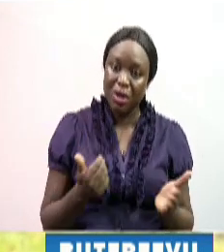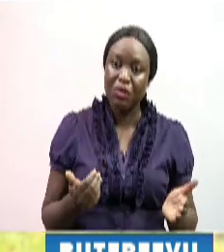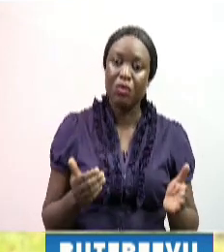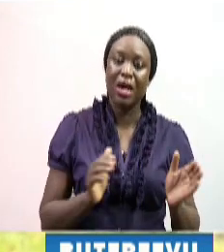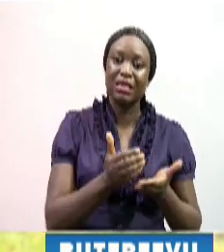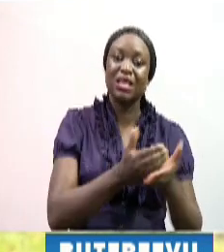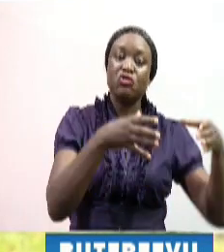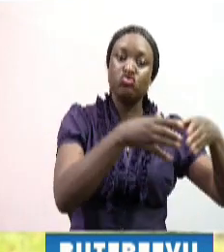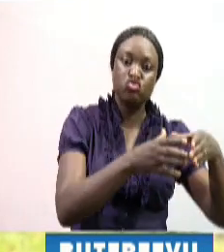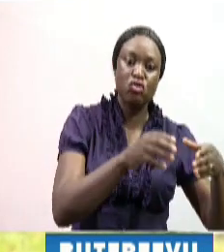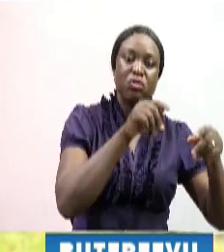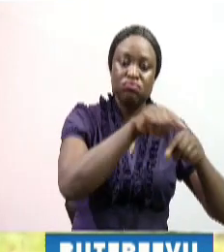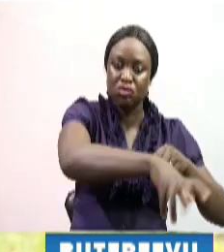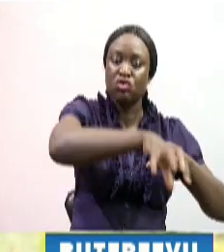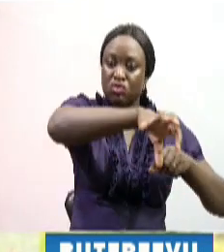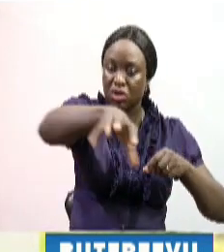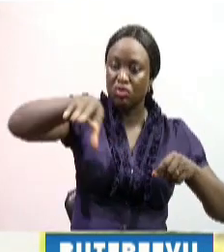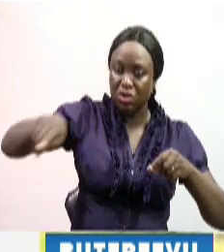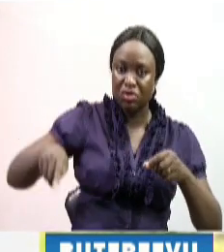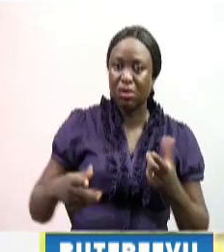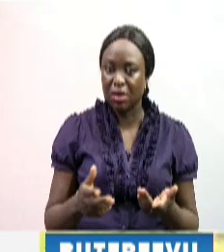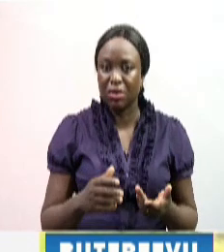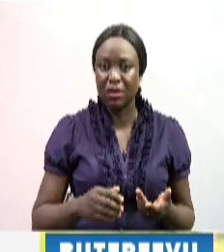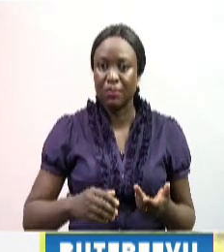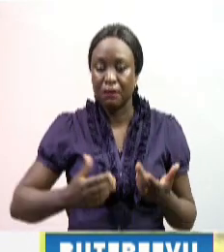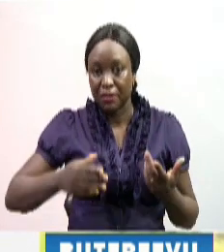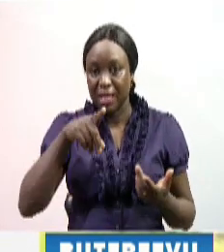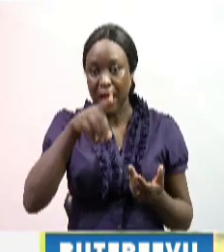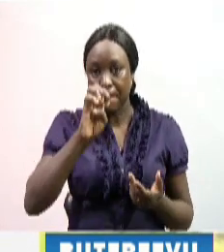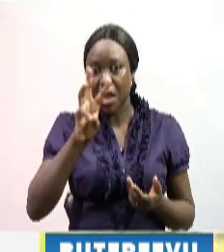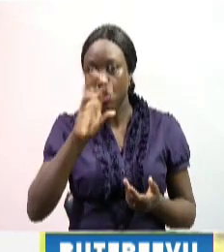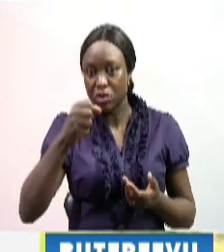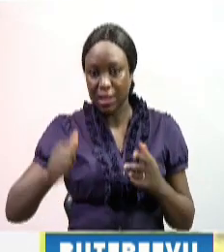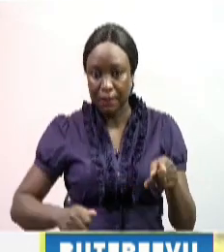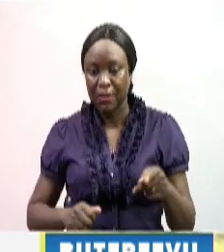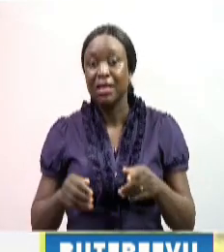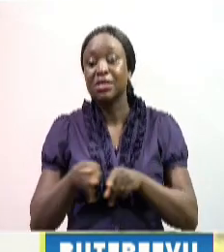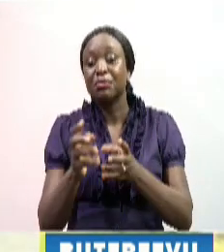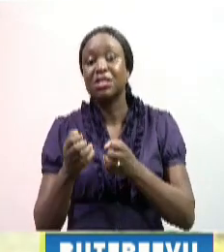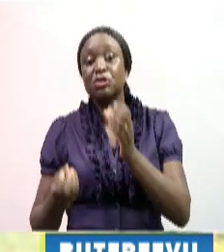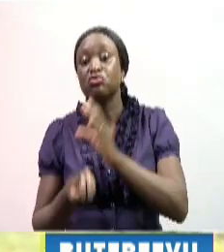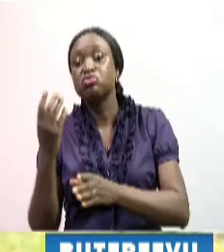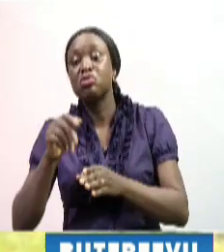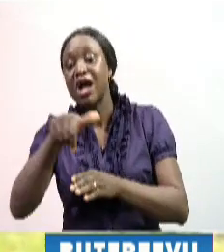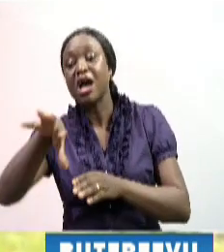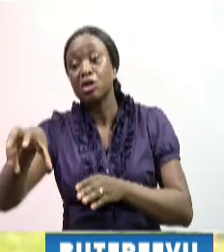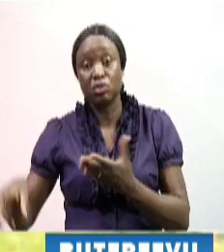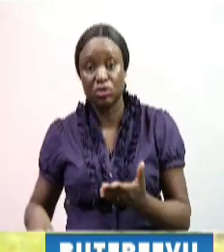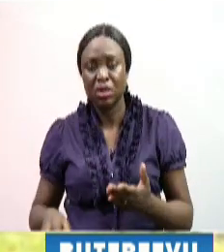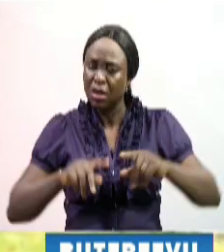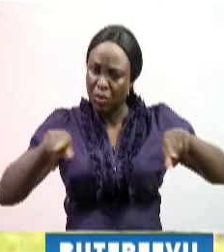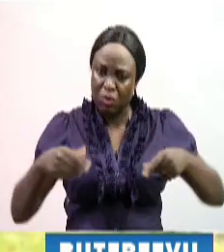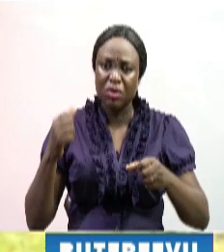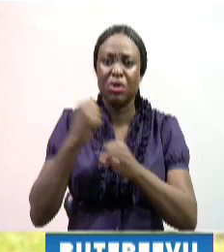ey'Ekyaddondo ey'Ebuddu ey'Ebusiro sako zino ziposa nezina atandikibwa Butambala na wala yonna fenanga